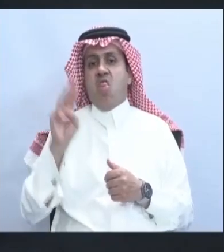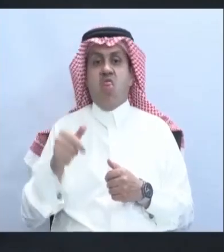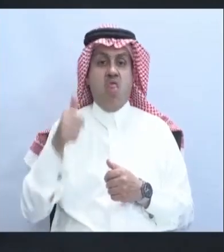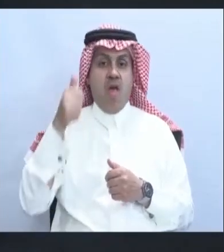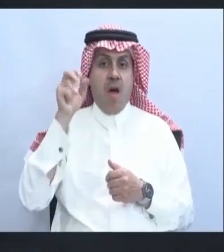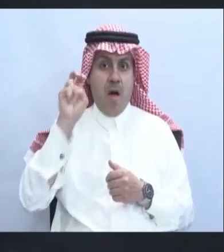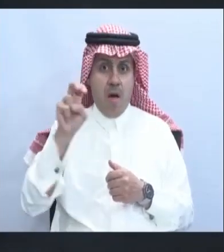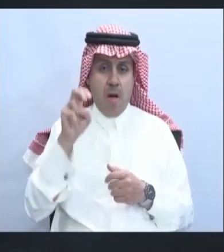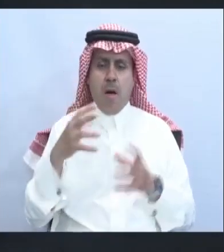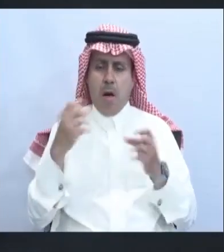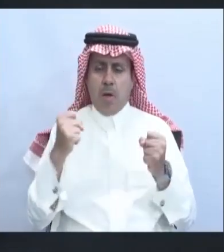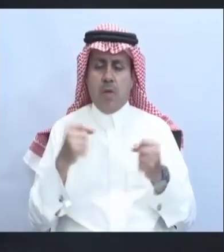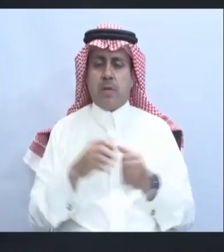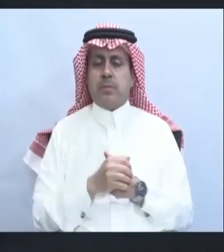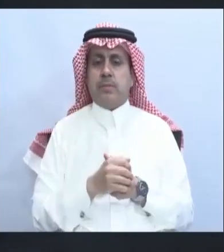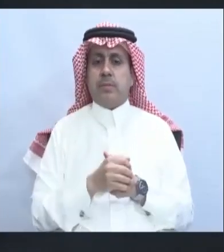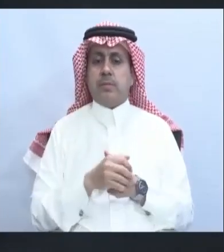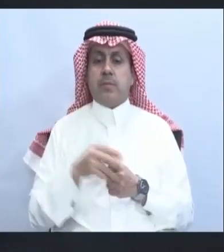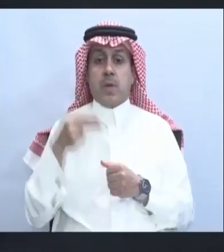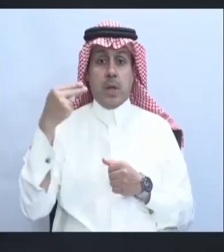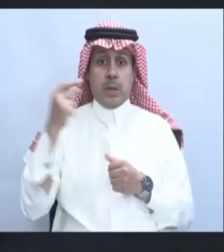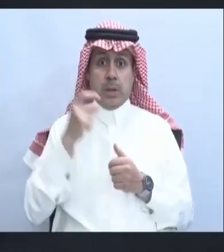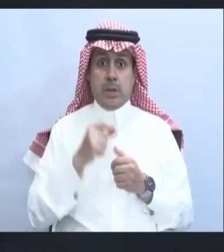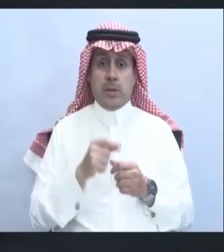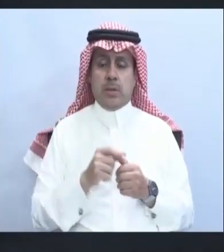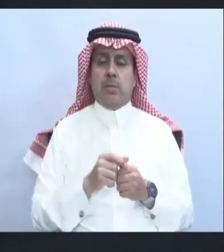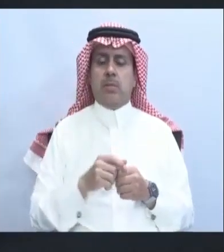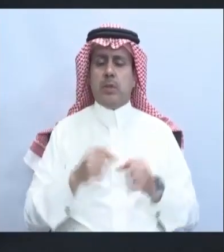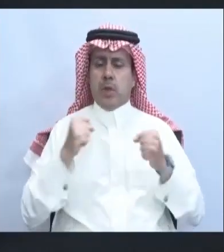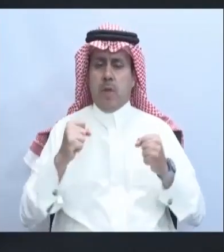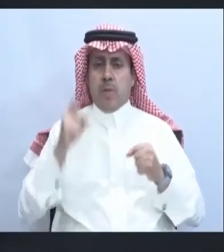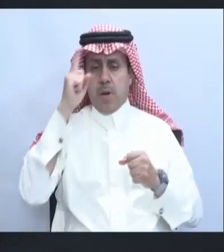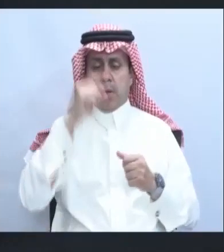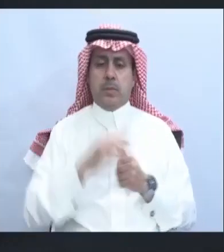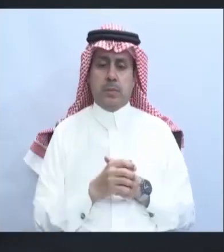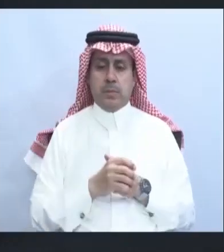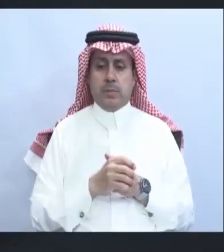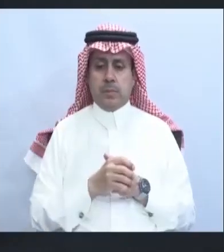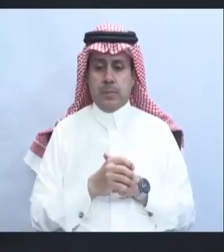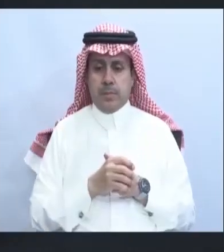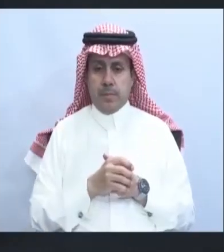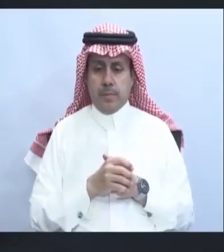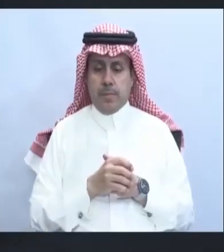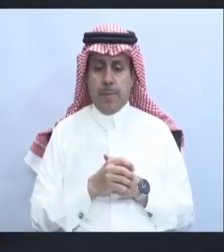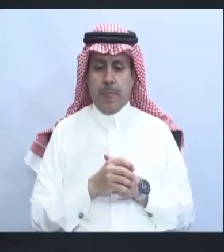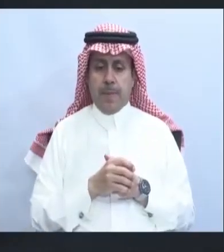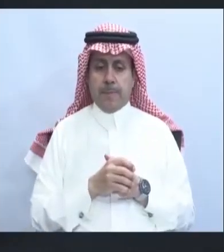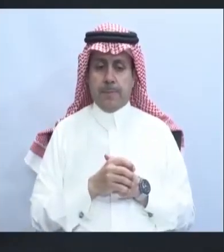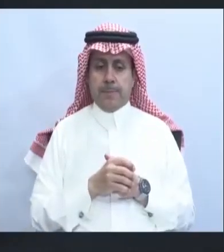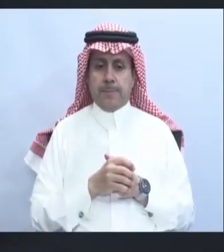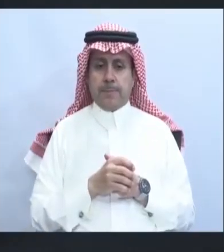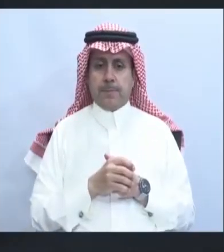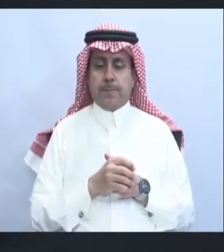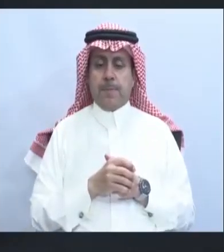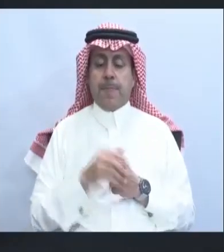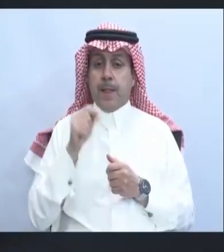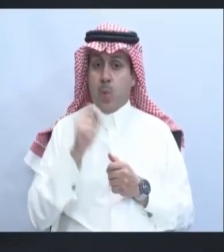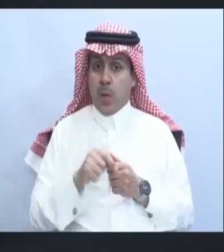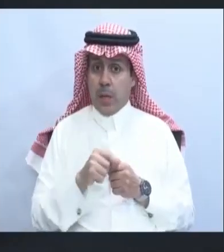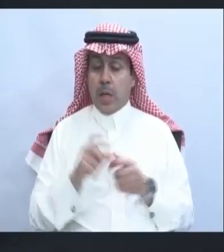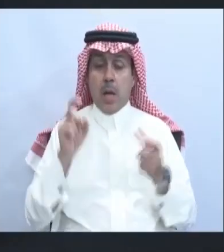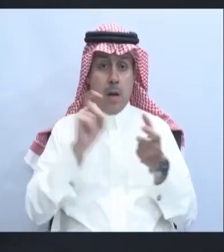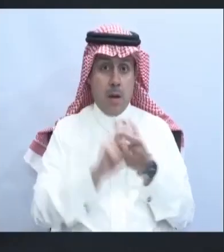العدد ايا كان نوعها هي من تعظيم الله عز وجل لامر عقد النكاح وان امر